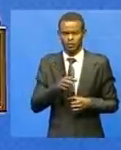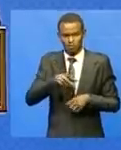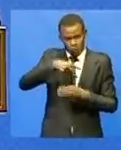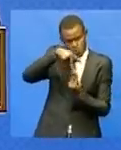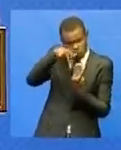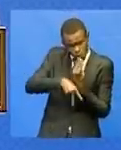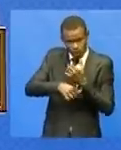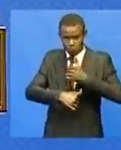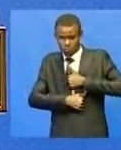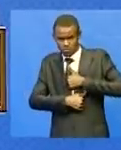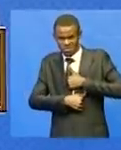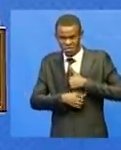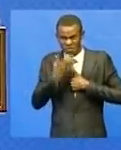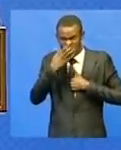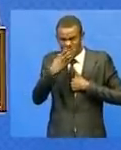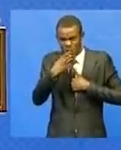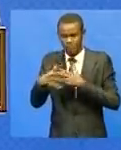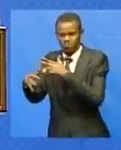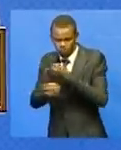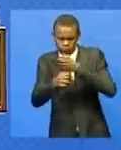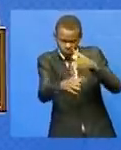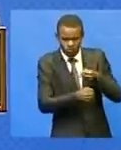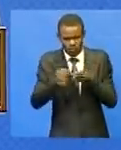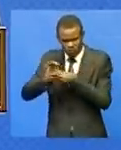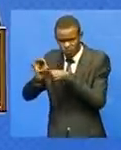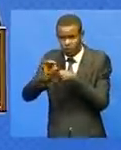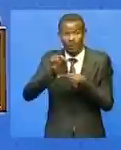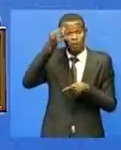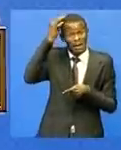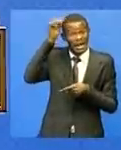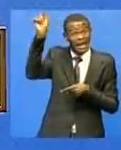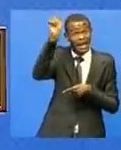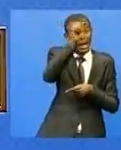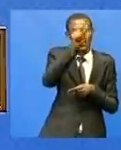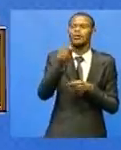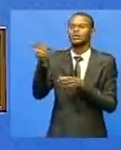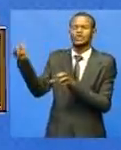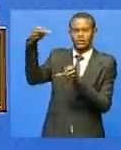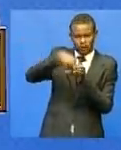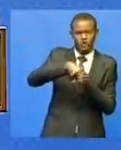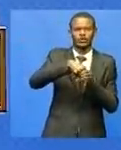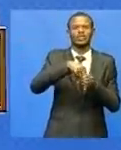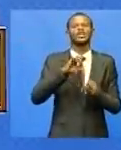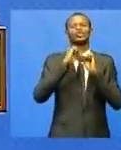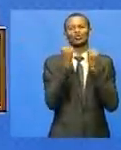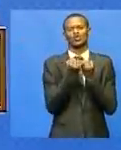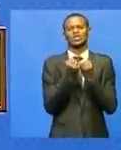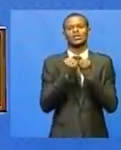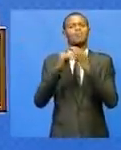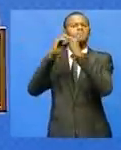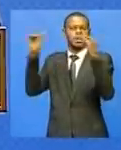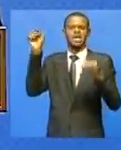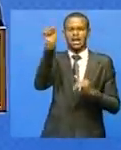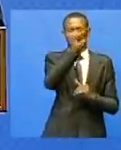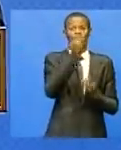la réintégration à la vie civile des miliciens qui ont accepté de désarmer. Enfin, il a encouragé